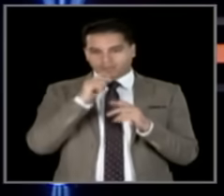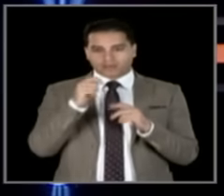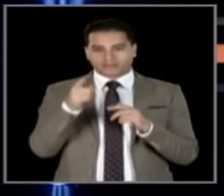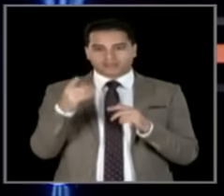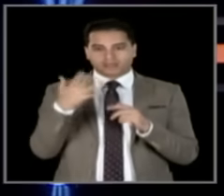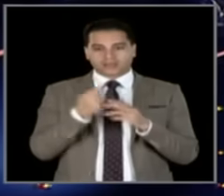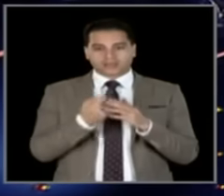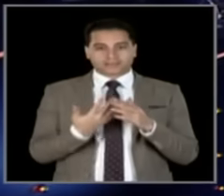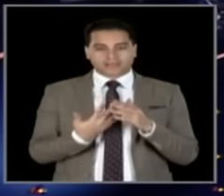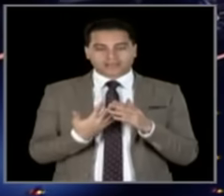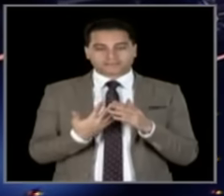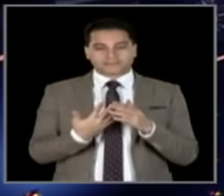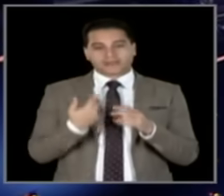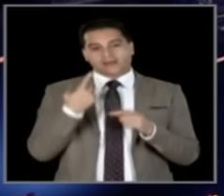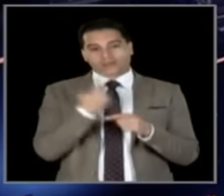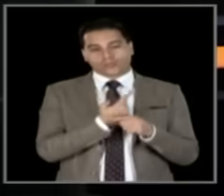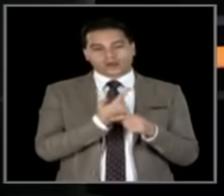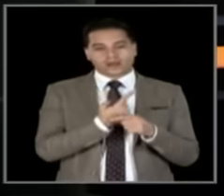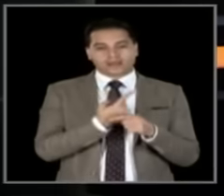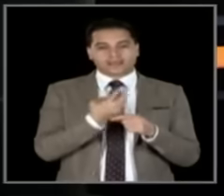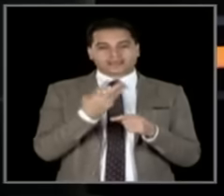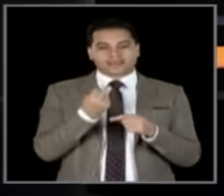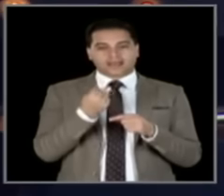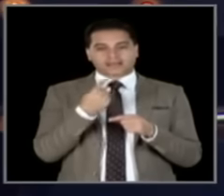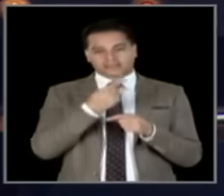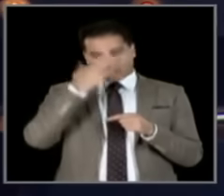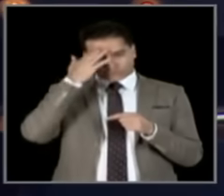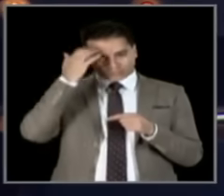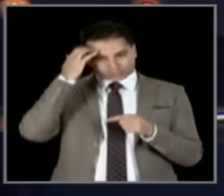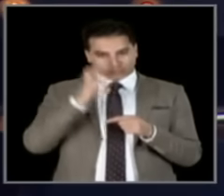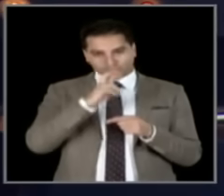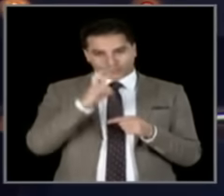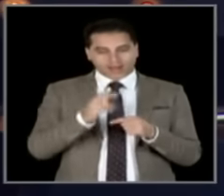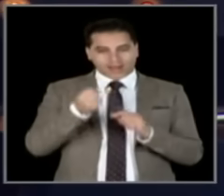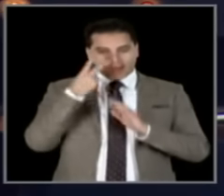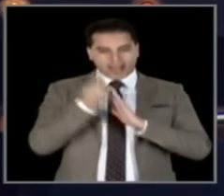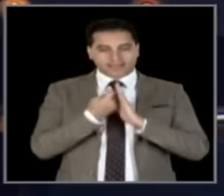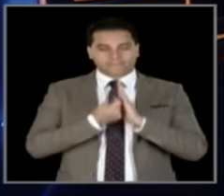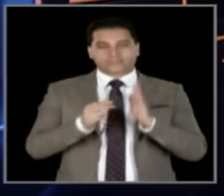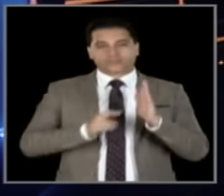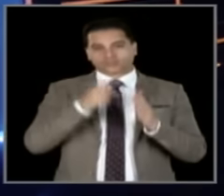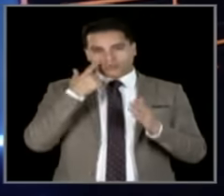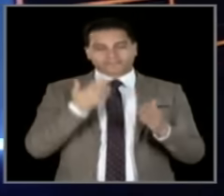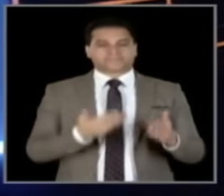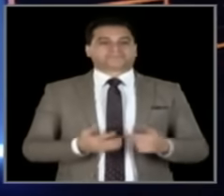5. جامعة أسيوط 30. جامعة أسيوط أدب والسؤال.